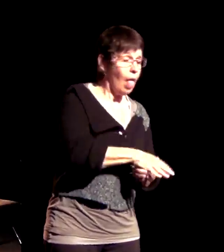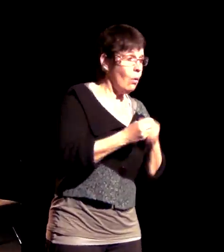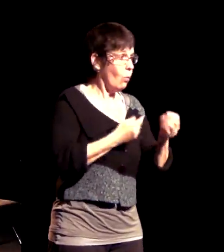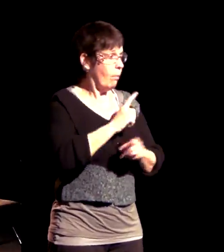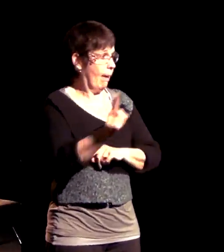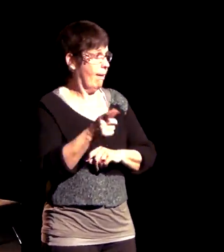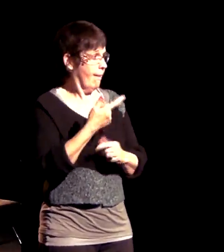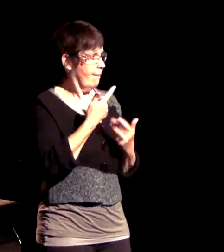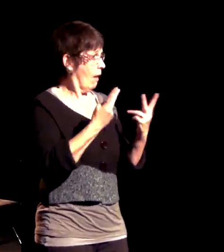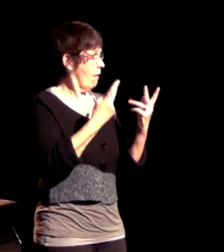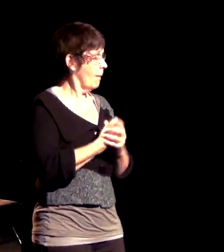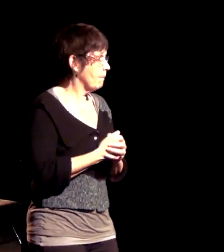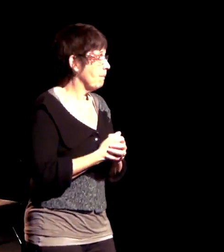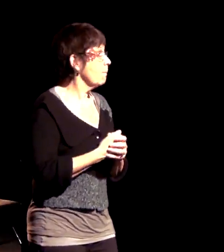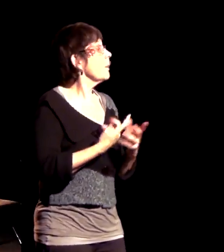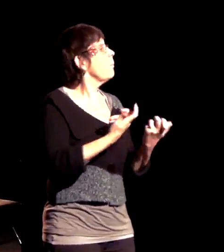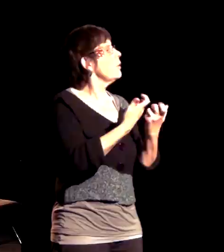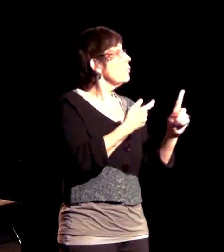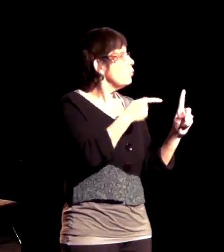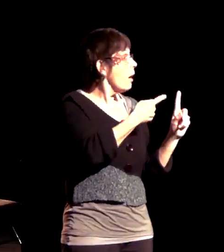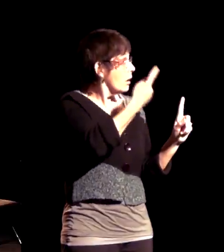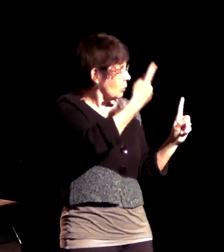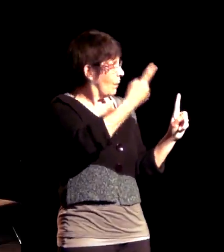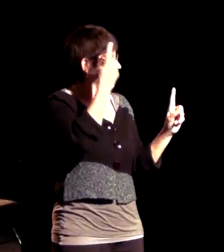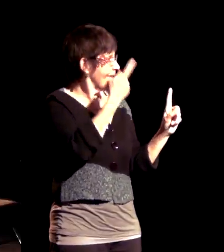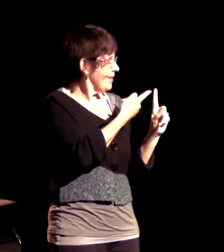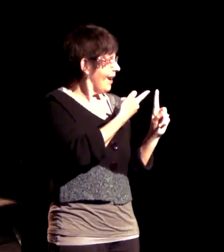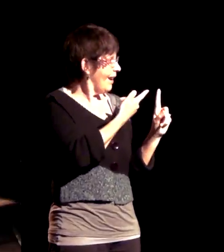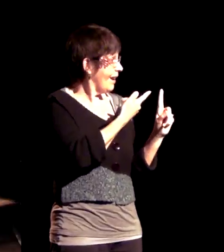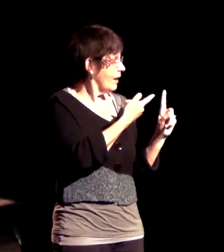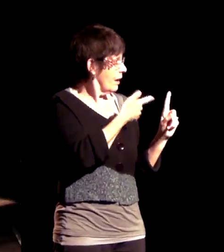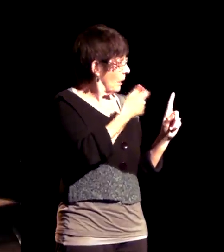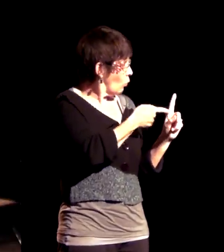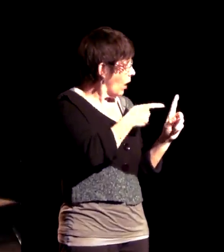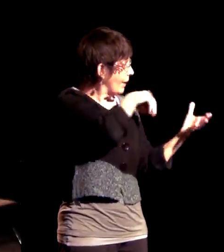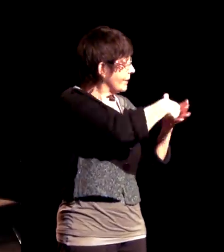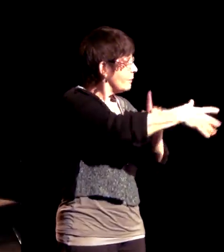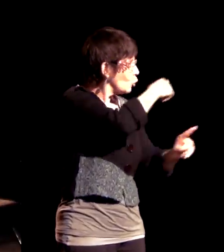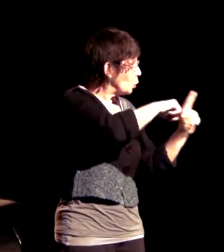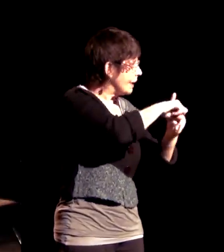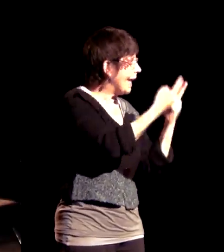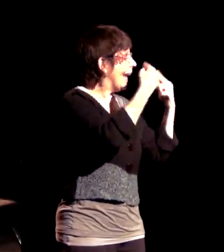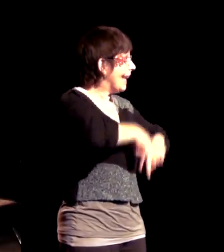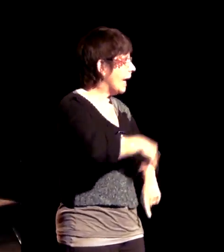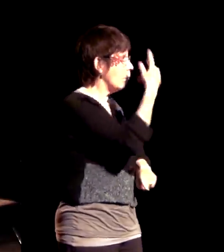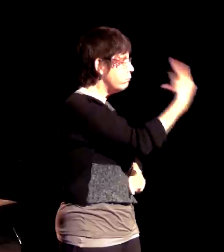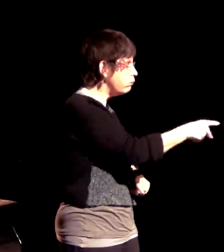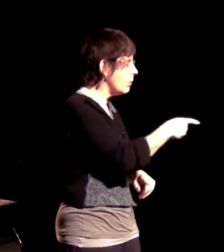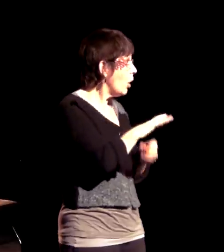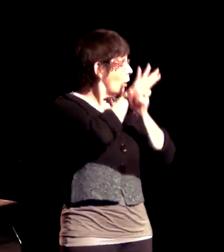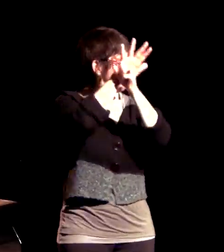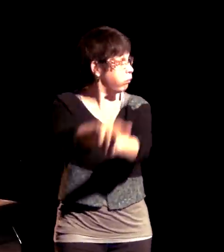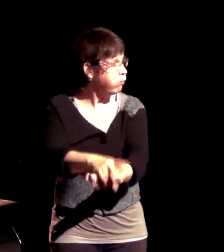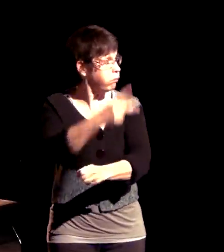des Palestiniens, elle me dit, ben, plutôt toi, tu participes d'une société qui opprime les Palestiniens. Ton État est un allié d'Israël